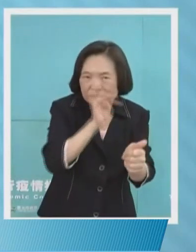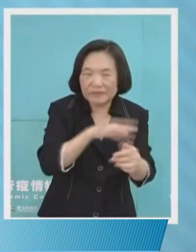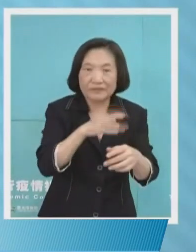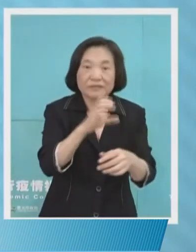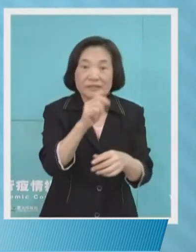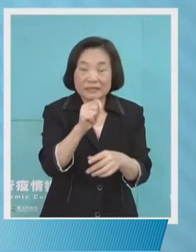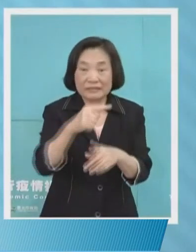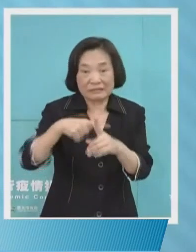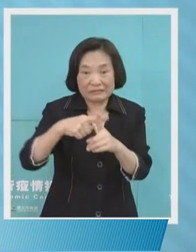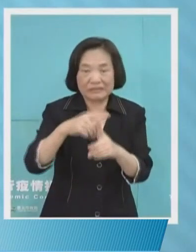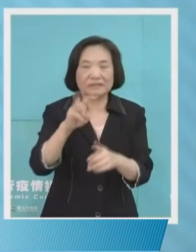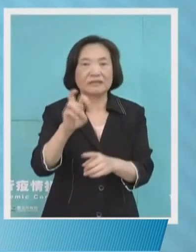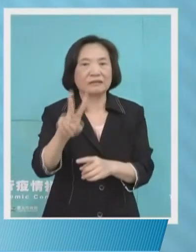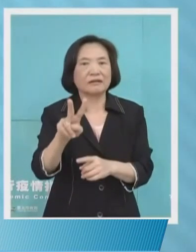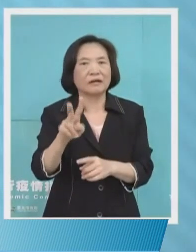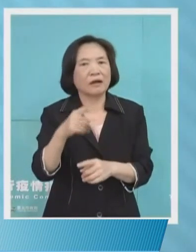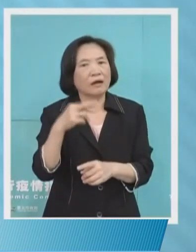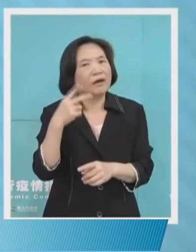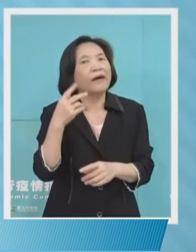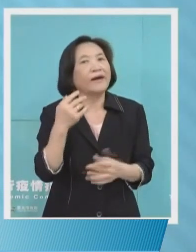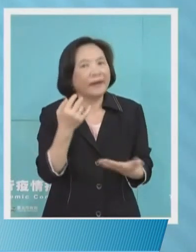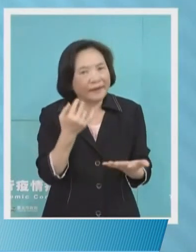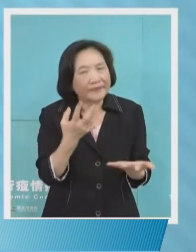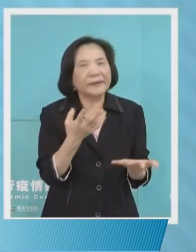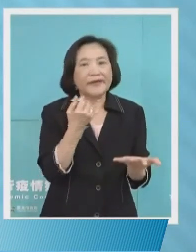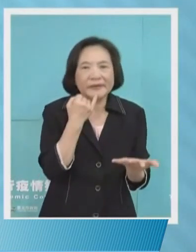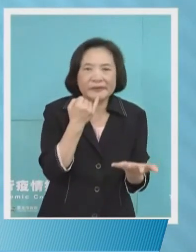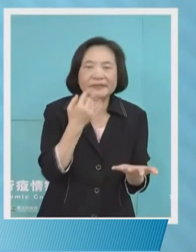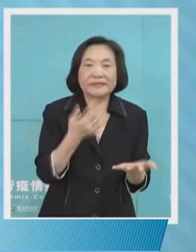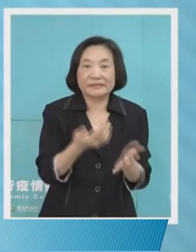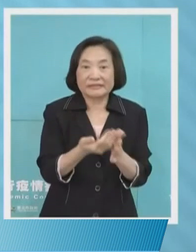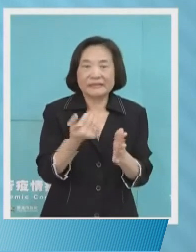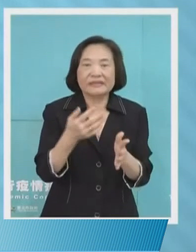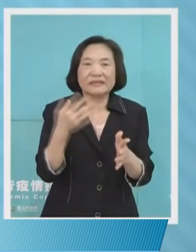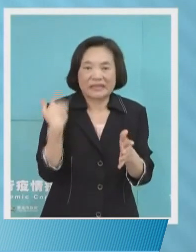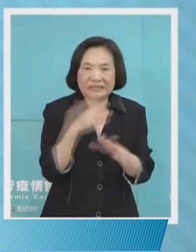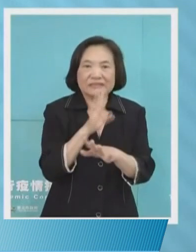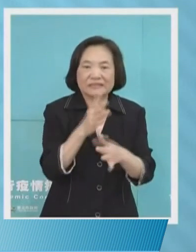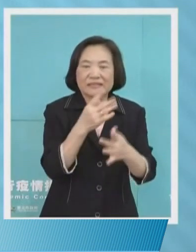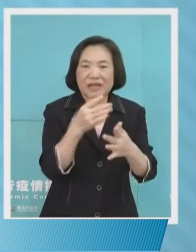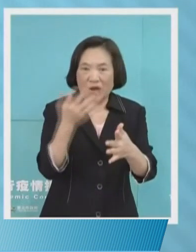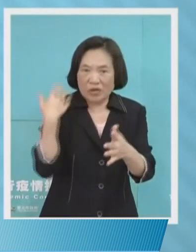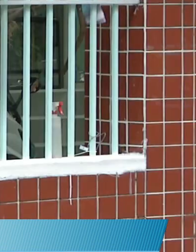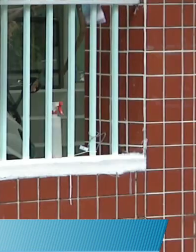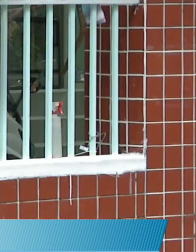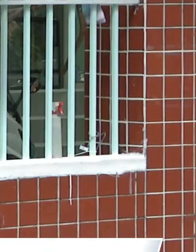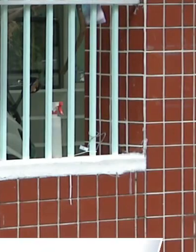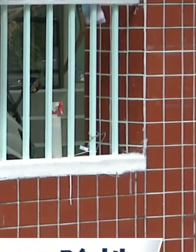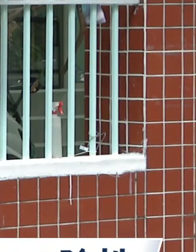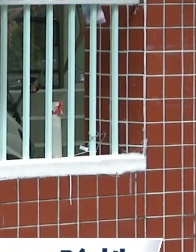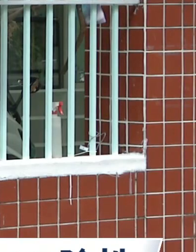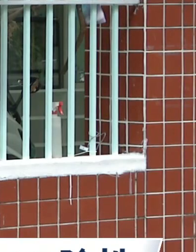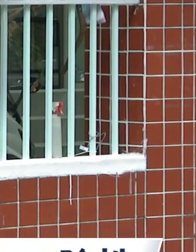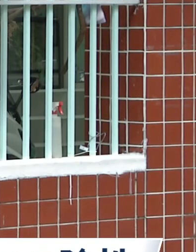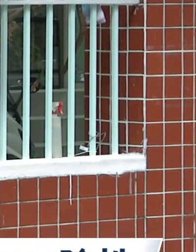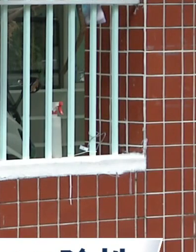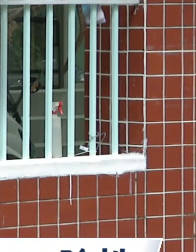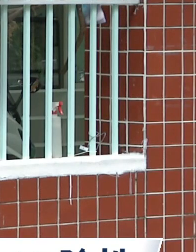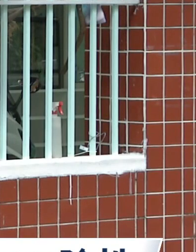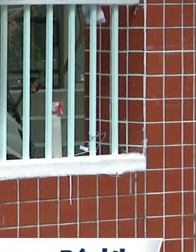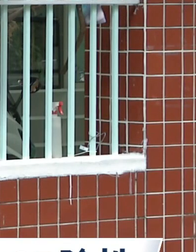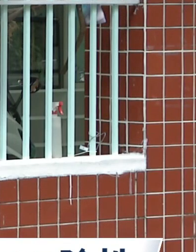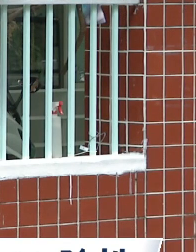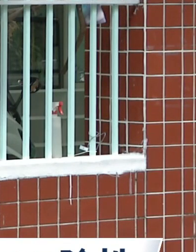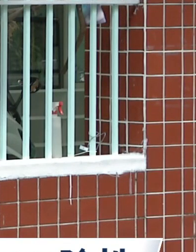32，所以我们判定这应当叫做残阳啊，就是感染过的病例。 对于新北幼儿园染疫风波